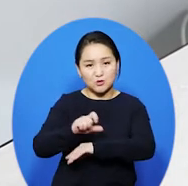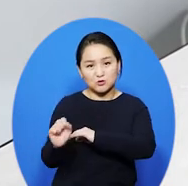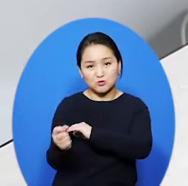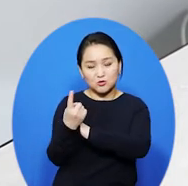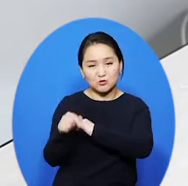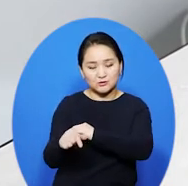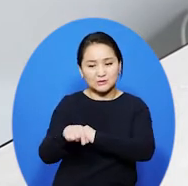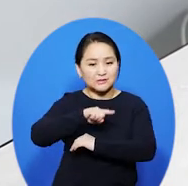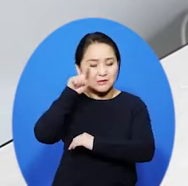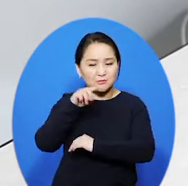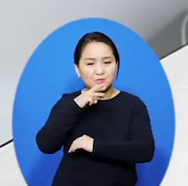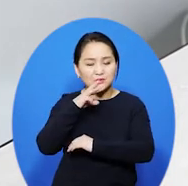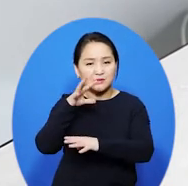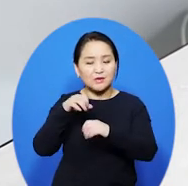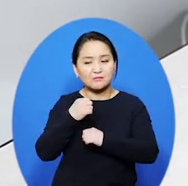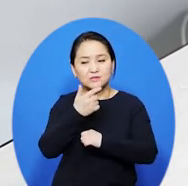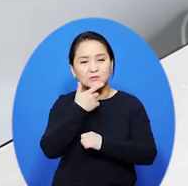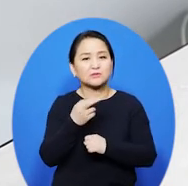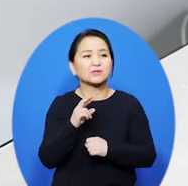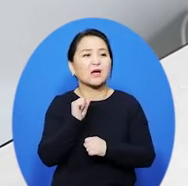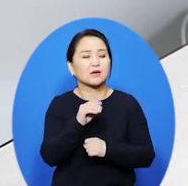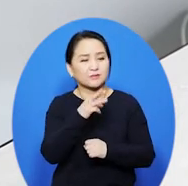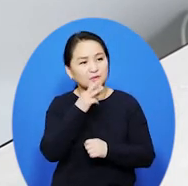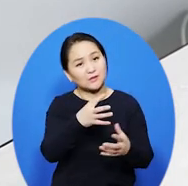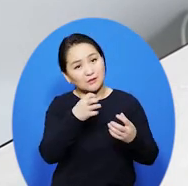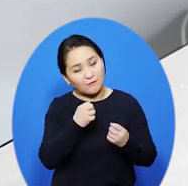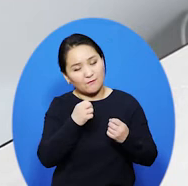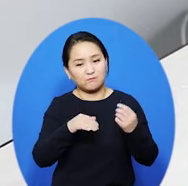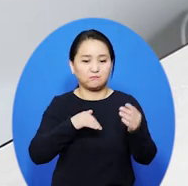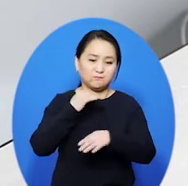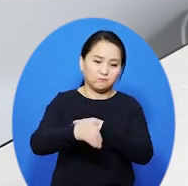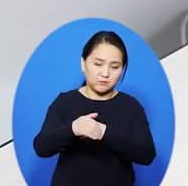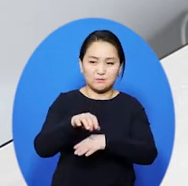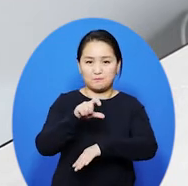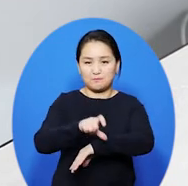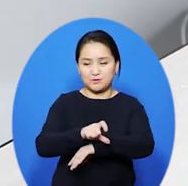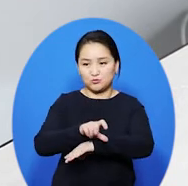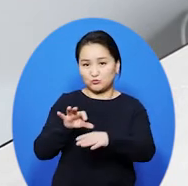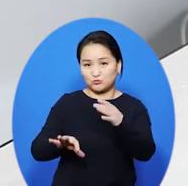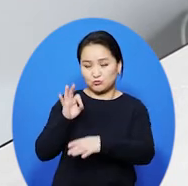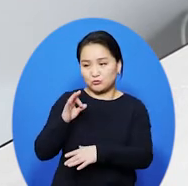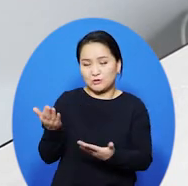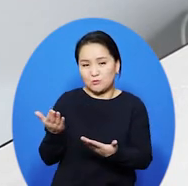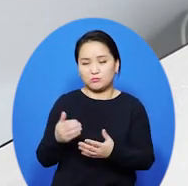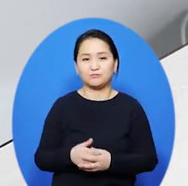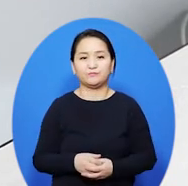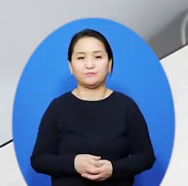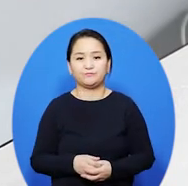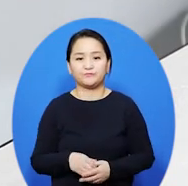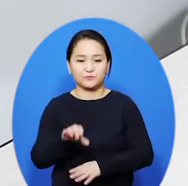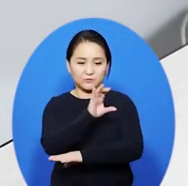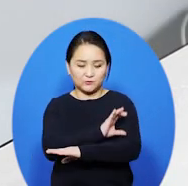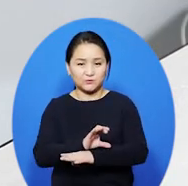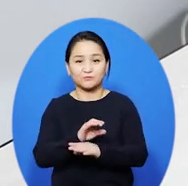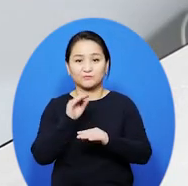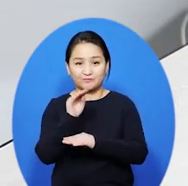Мэргэжил сонголт хийхдээ залуучууд мэдээлэл авч чадахгүй бол хэрхэн мэдээлэл аваад тэгээд яаж мэрхлээ зөв сонгох вэ гэдэг тал дээр бид